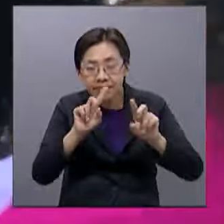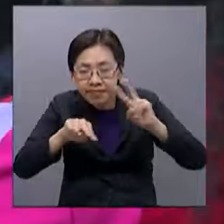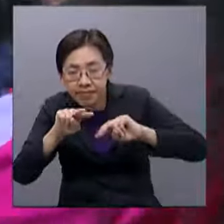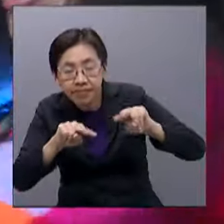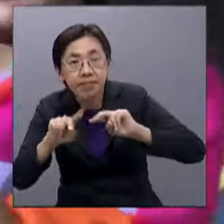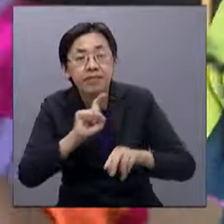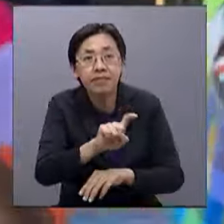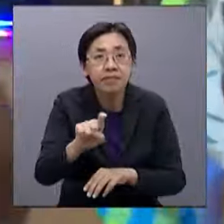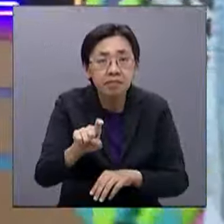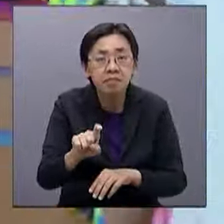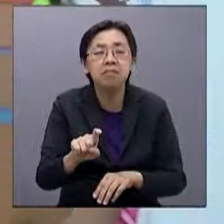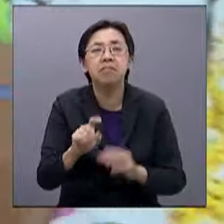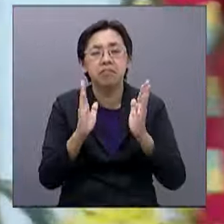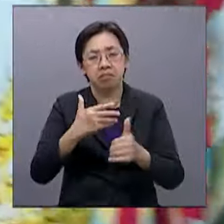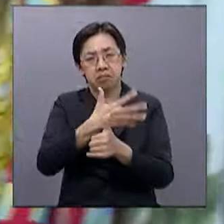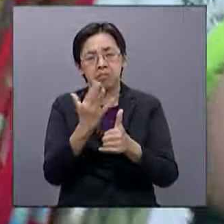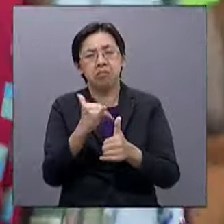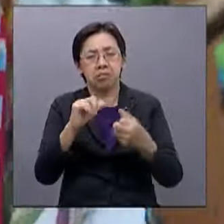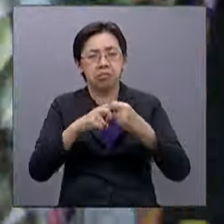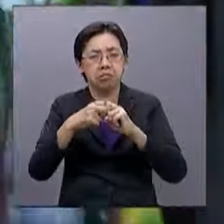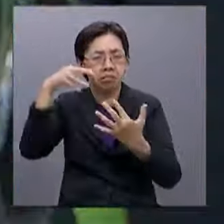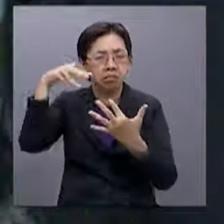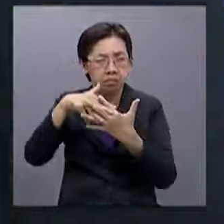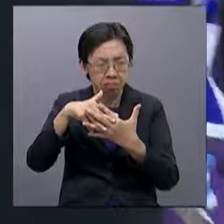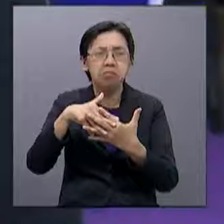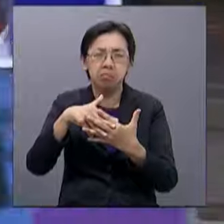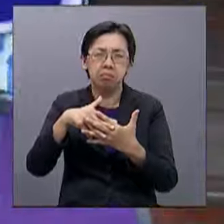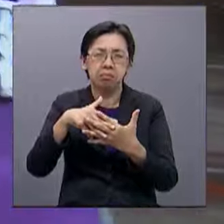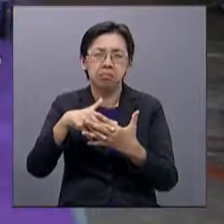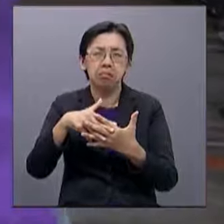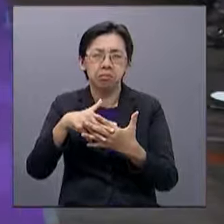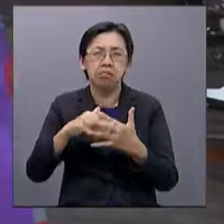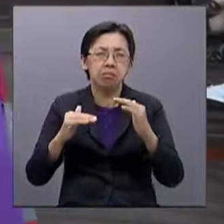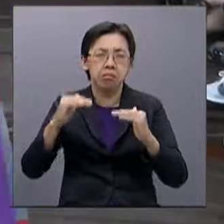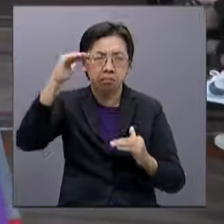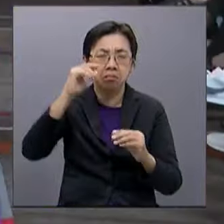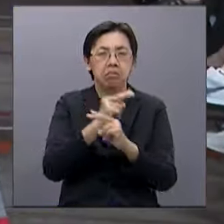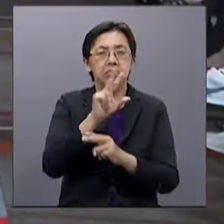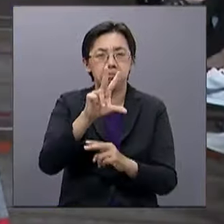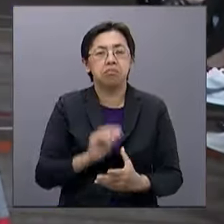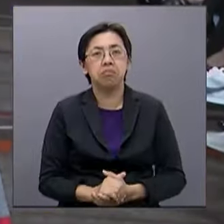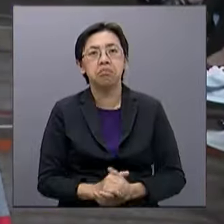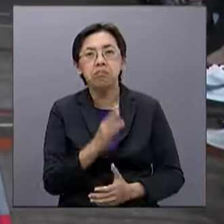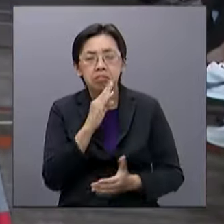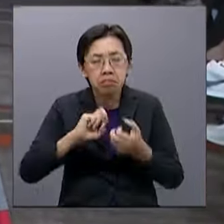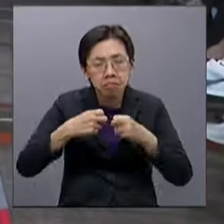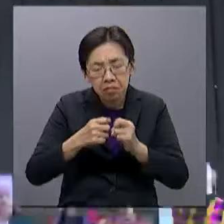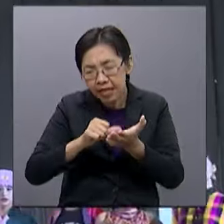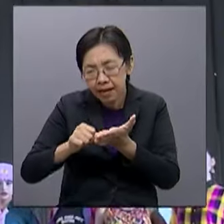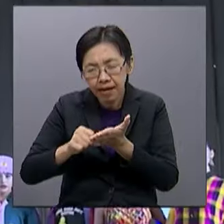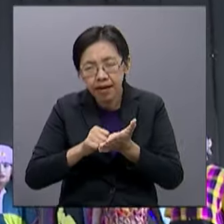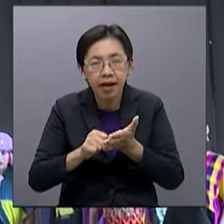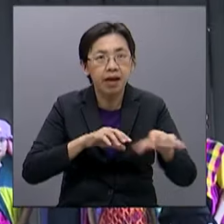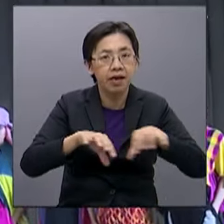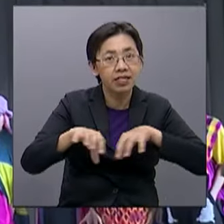มีเปอร์เซ็นต์ที่จะมีปัญหาสุขภาพจิตมากกว่าปกติถึง3เท่าซึ่งถ้าค่อยๆแก้ปัญหาหรือมีการจัด